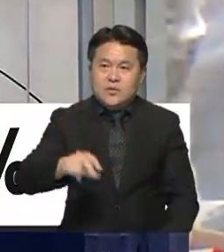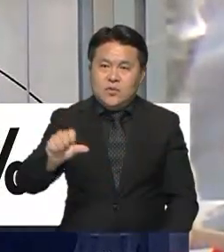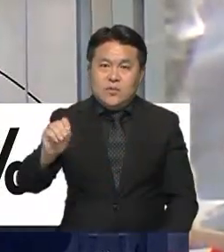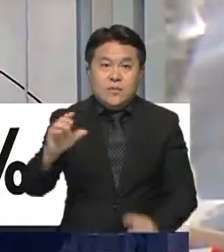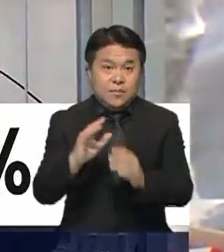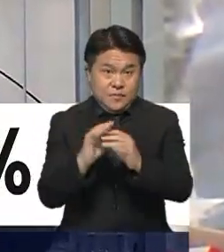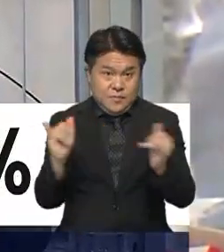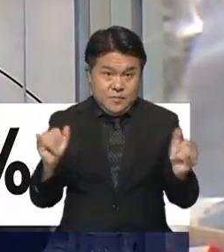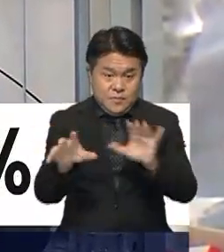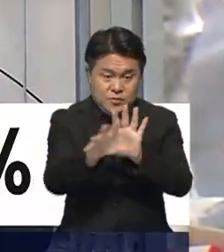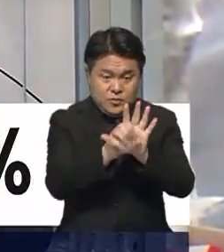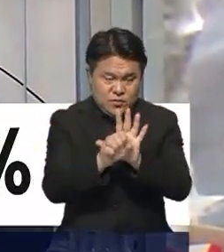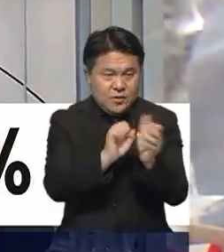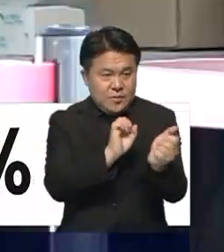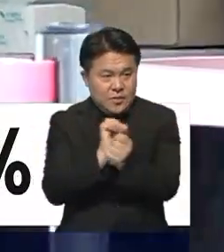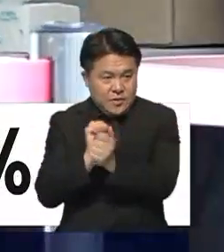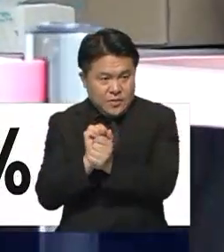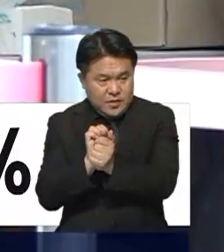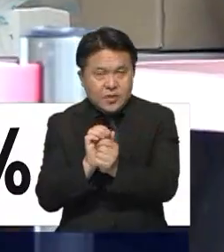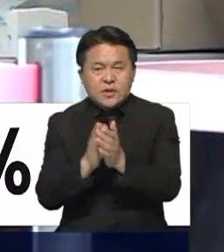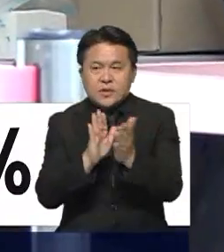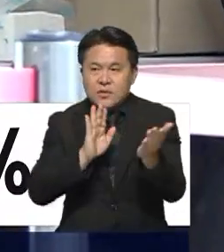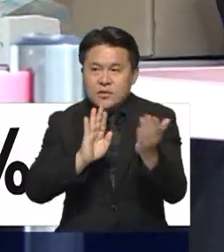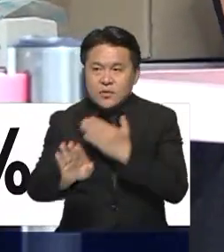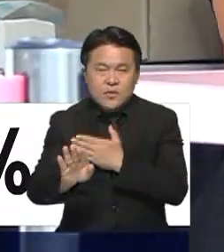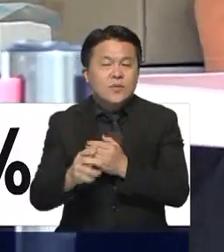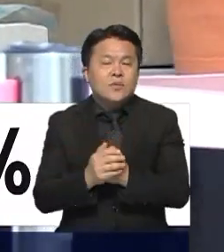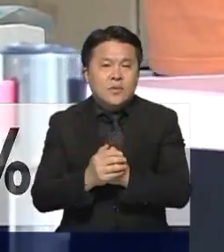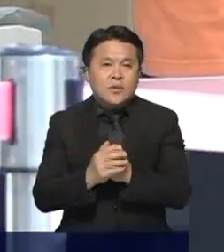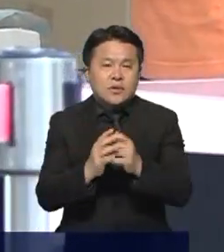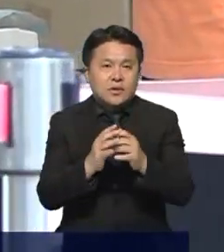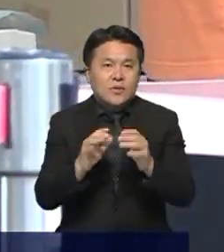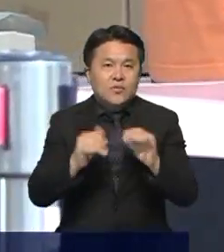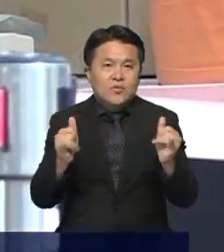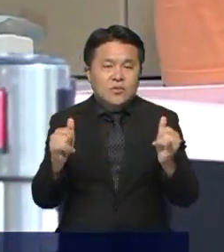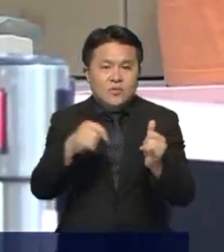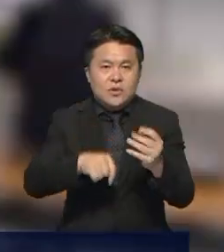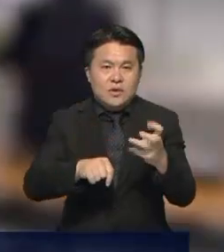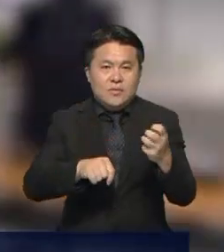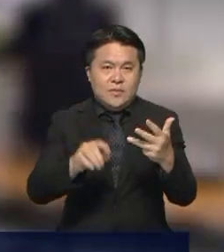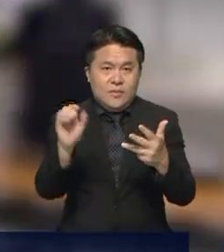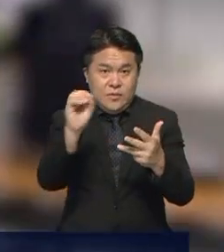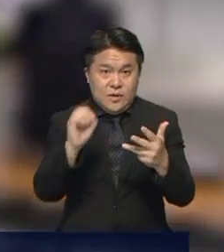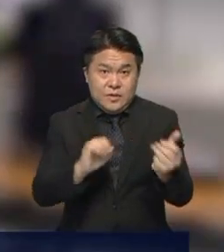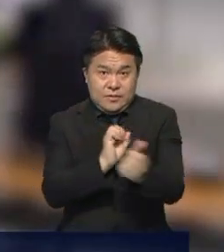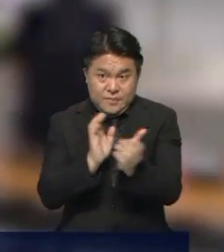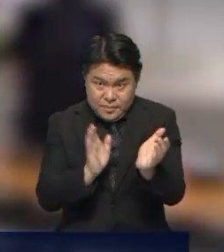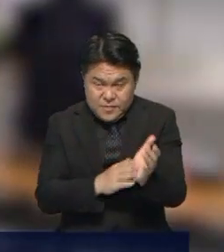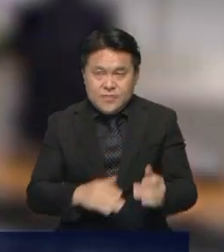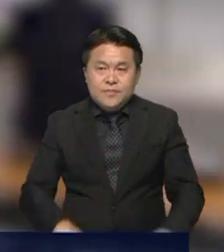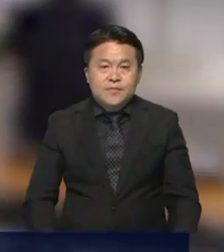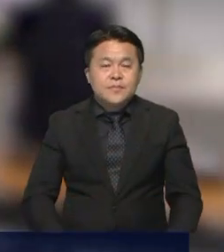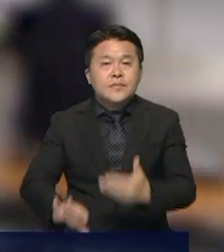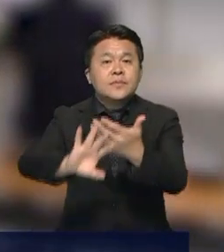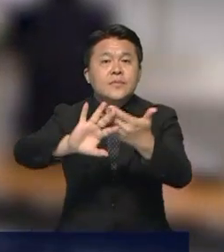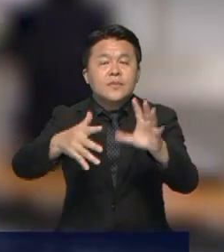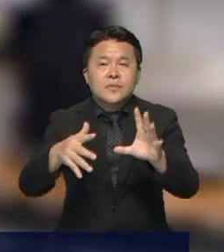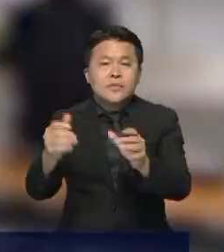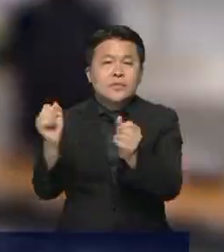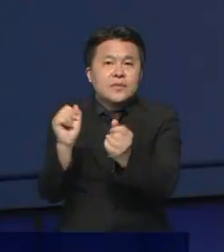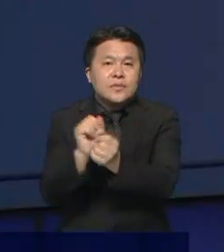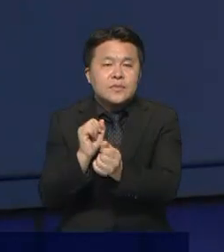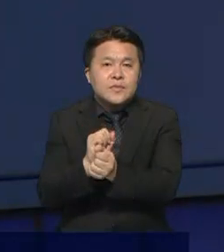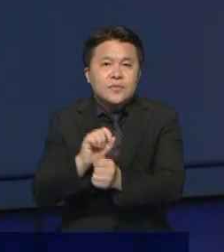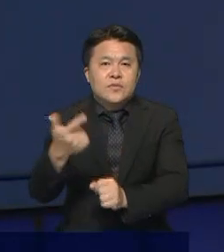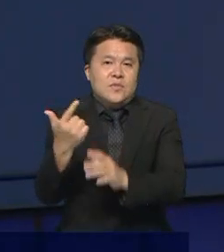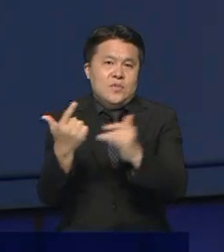2년 7개월 만에 인구 대비 38.8%를 차지했습니다. 해외 유입 환자는 600명이 나와 어제에 이어